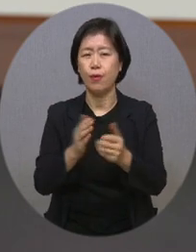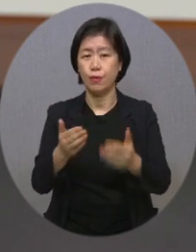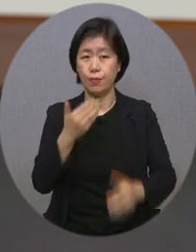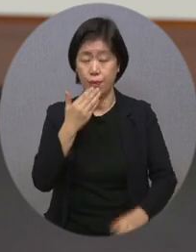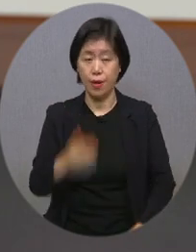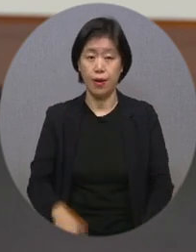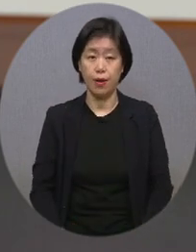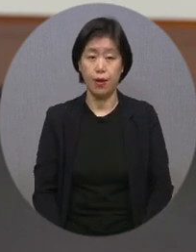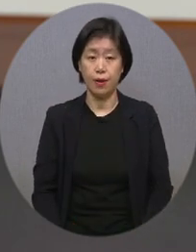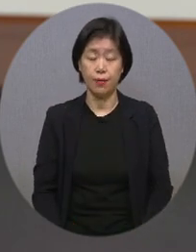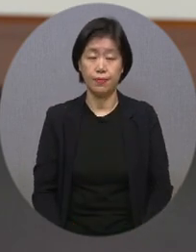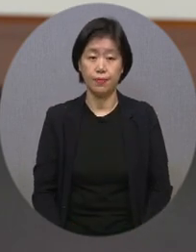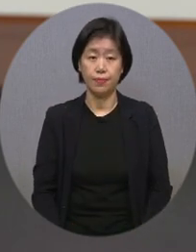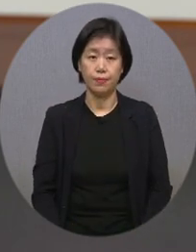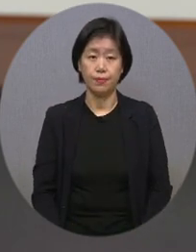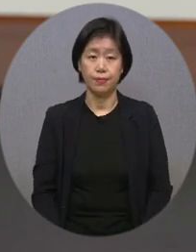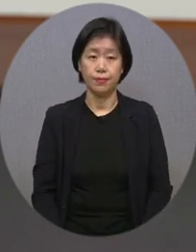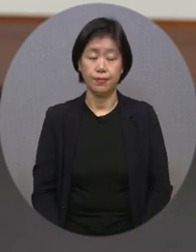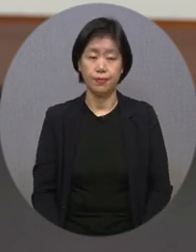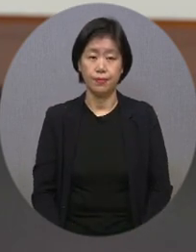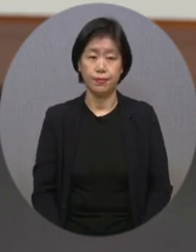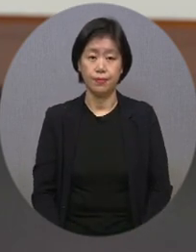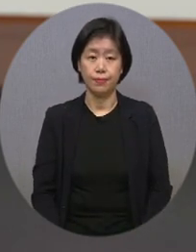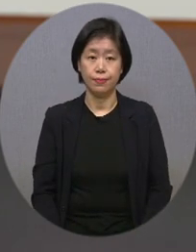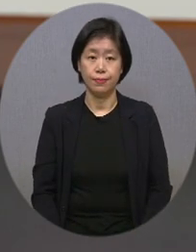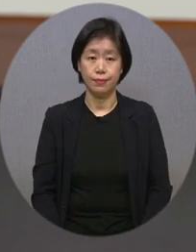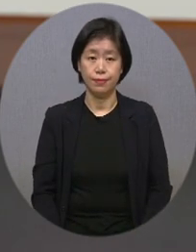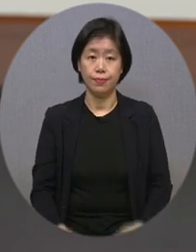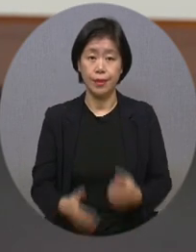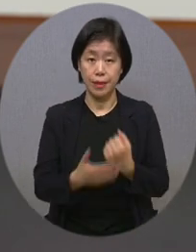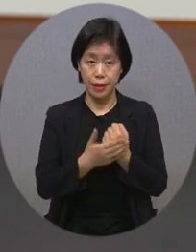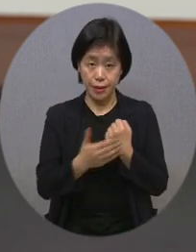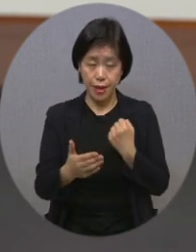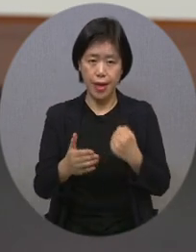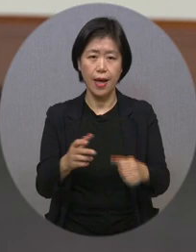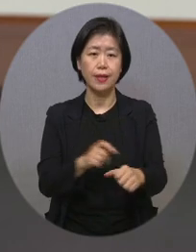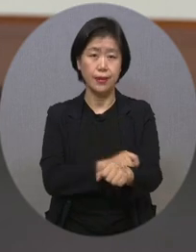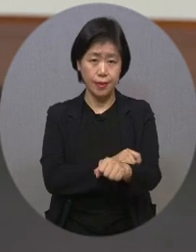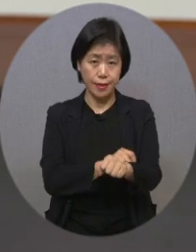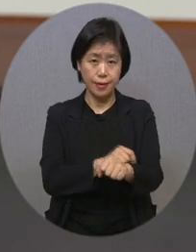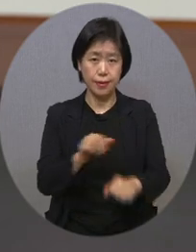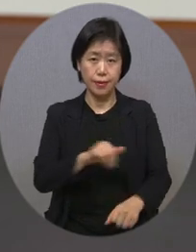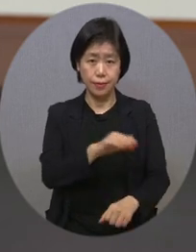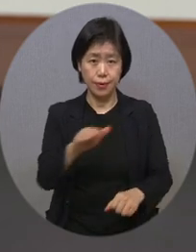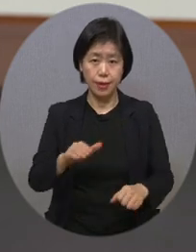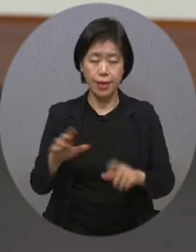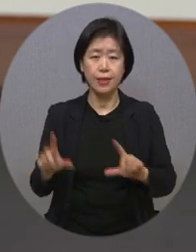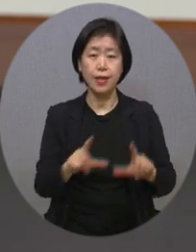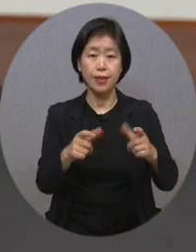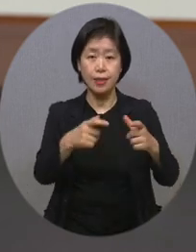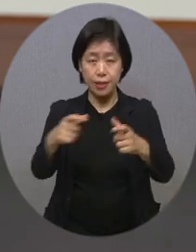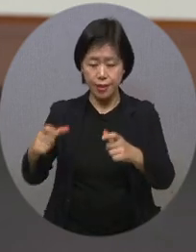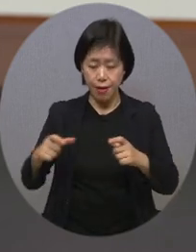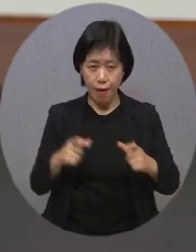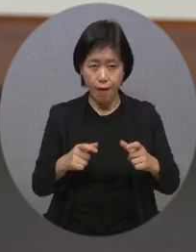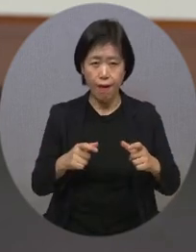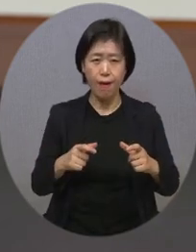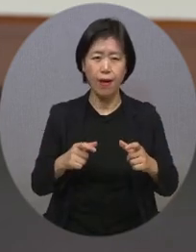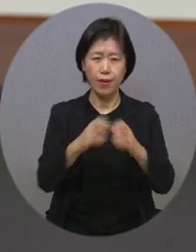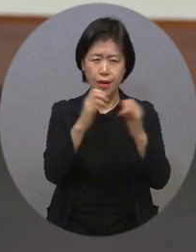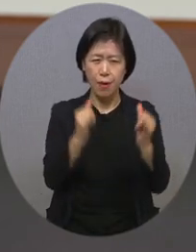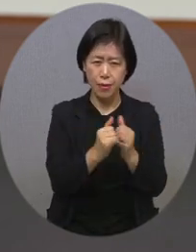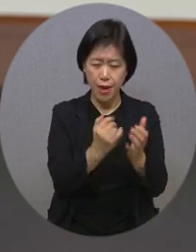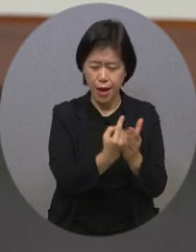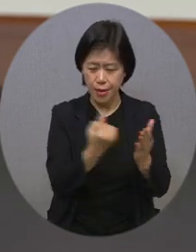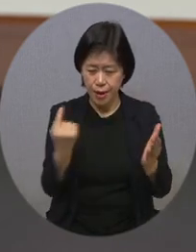주요한 앞으로의 역할이라고 생각을 합니다. 그런 의미에서 특히 우리 지역에서는 사회적 약자, 장애인이나